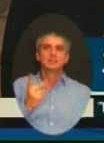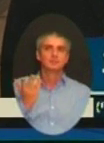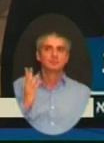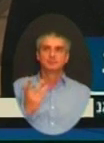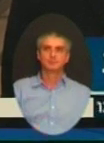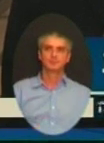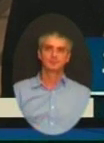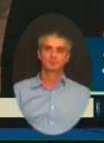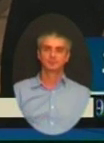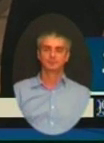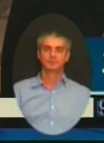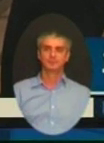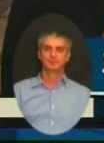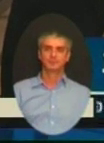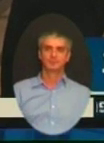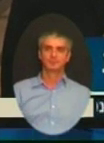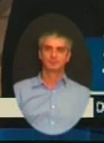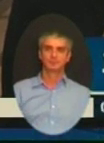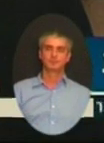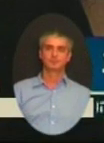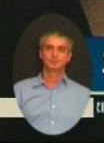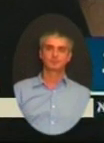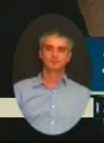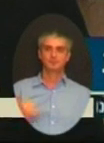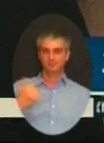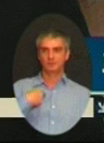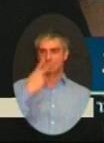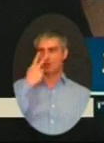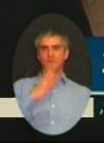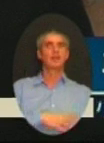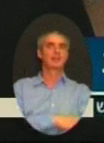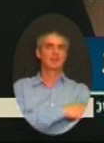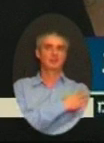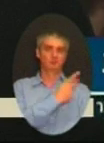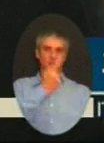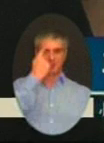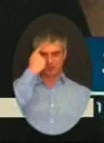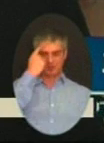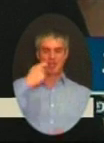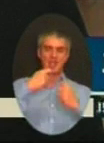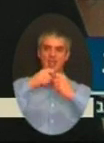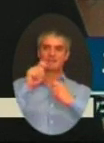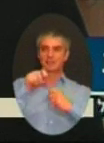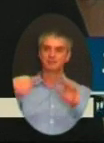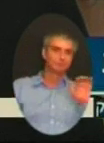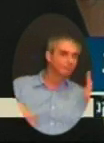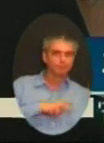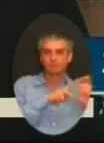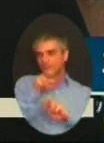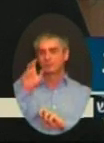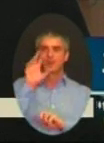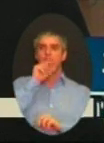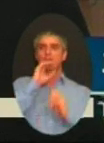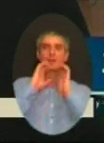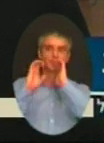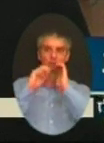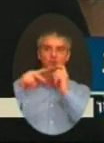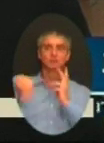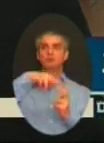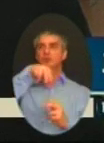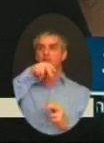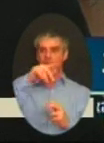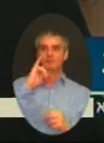מי יוצא? כאן בקומת הסיעות רואים התרגשות, אתה יודע, חברי הכנסת יוצאים פה אל התקשורת,